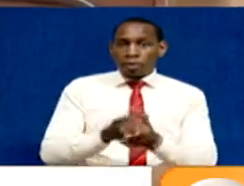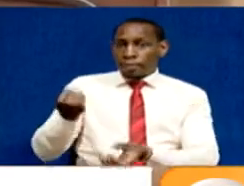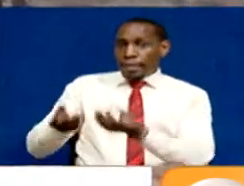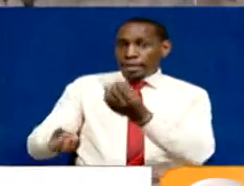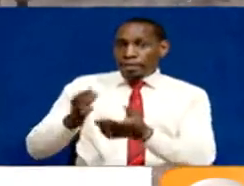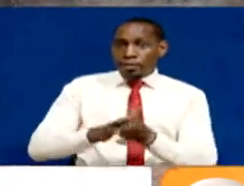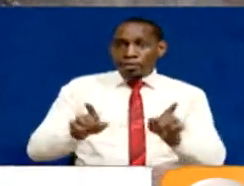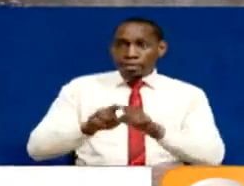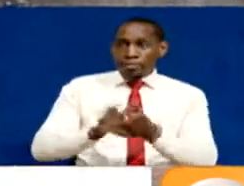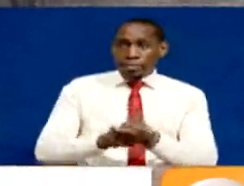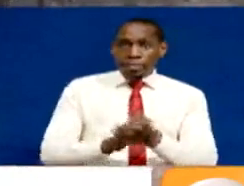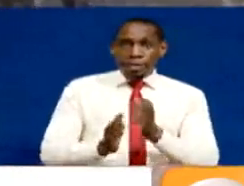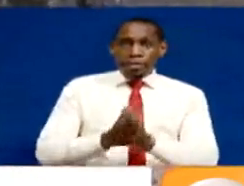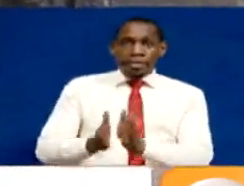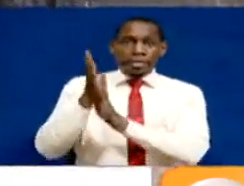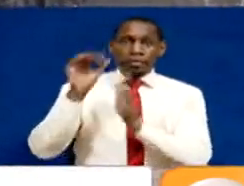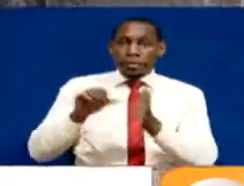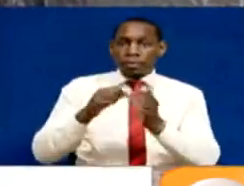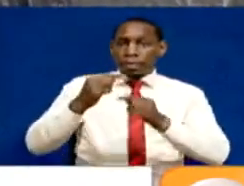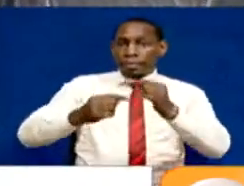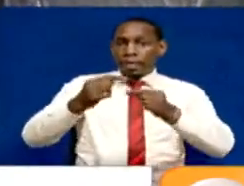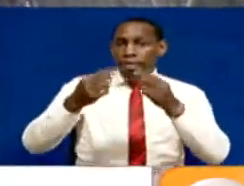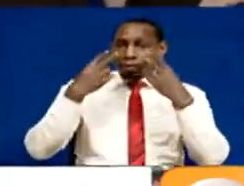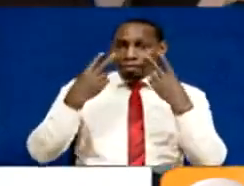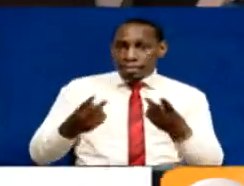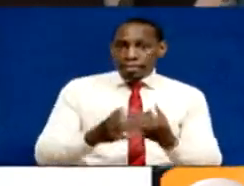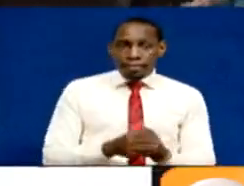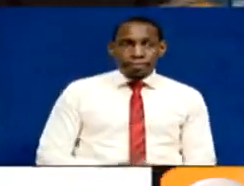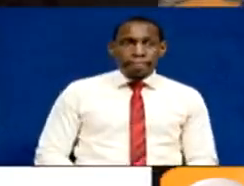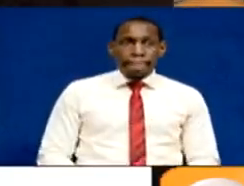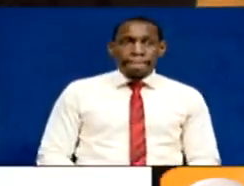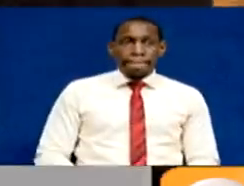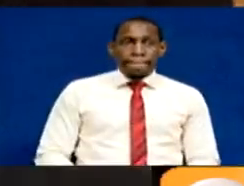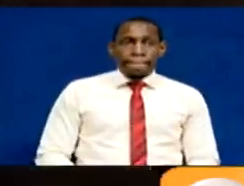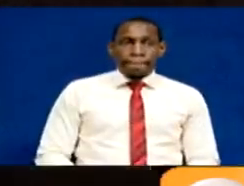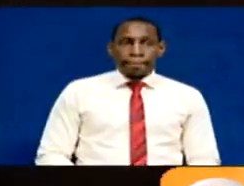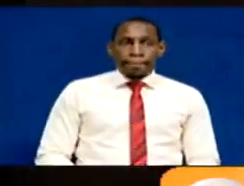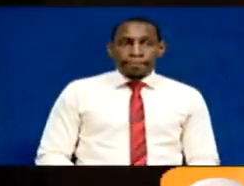Baringo, ambapo ukosefu wa usalama unazidi kushuhudiwa. Meria Nyambura, runinga ya Citizen.